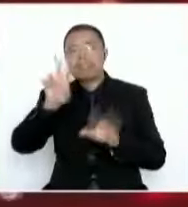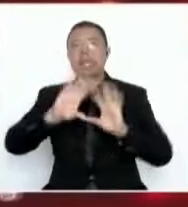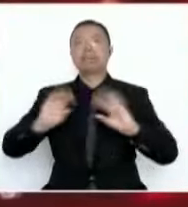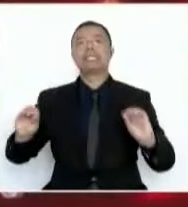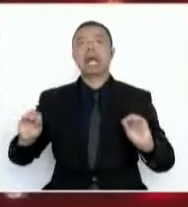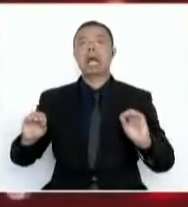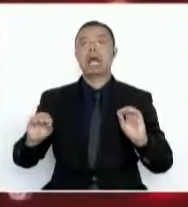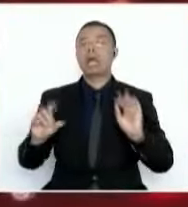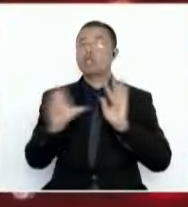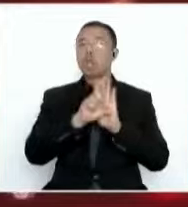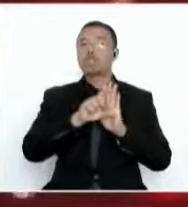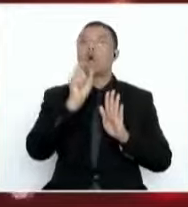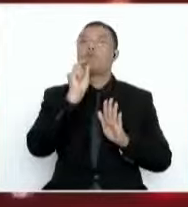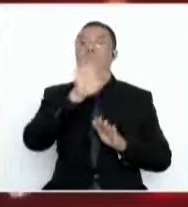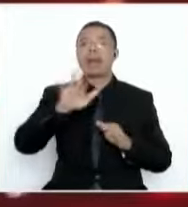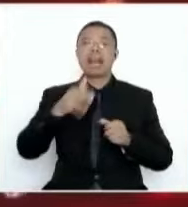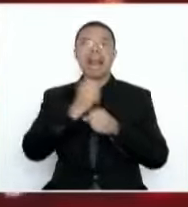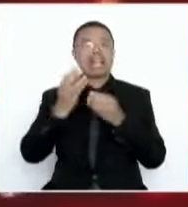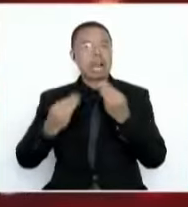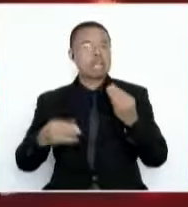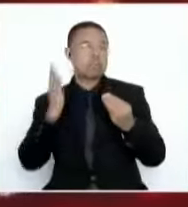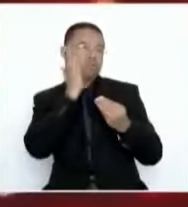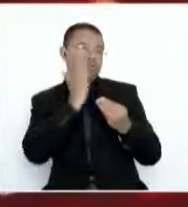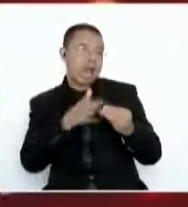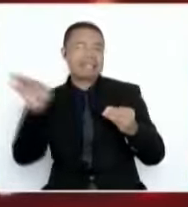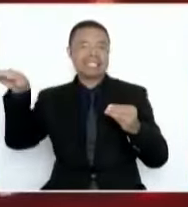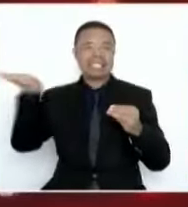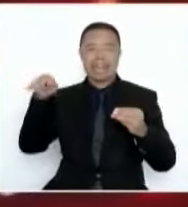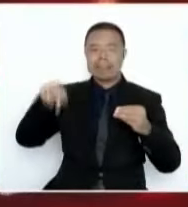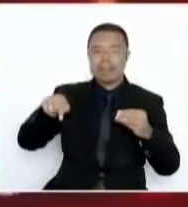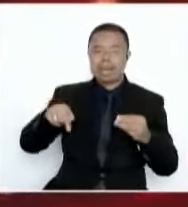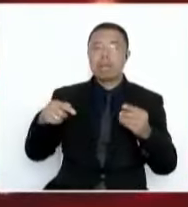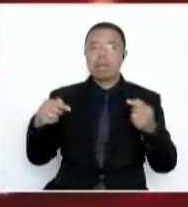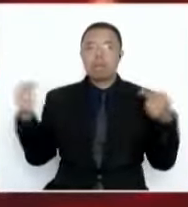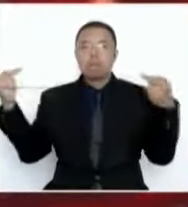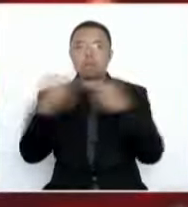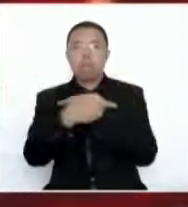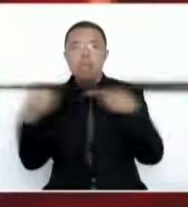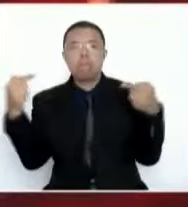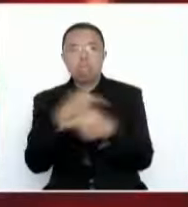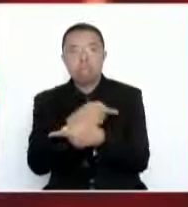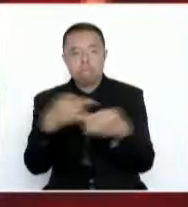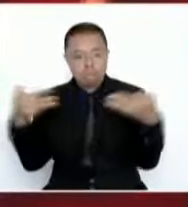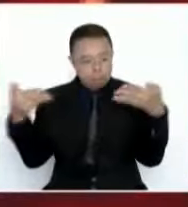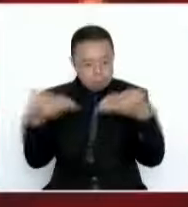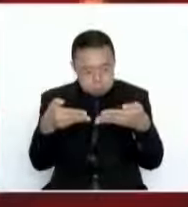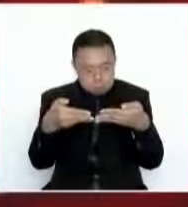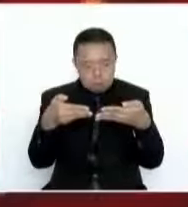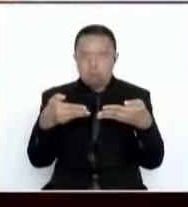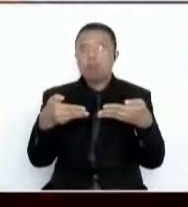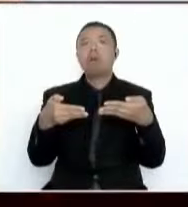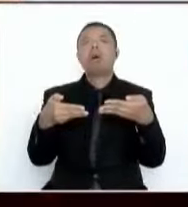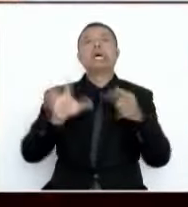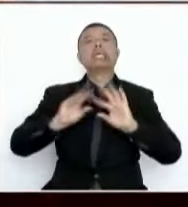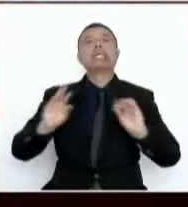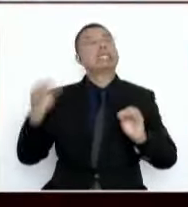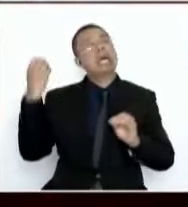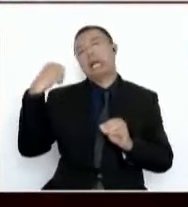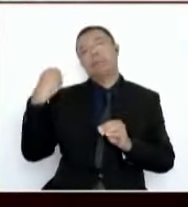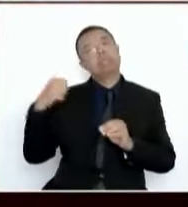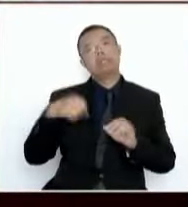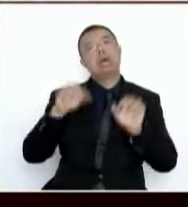yang khususnya para genset ini Jadi ketidakcocokan ini membuat mereka menjadi tidak bisa bekerja secara